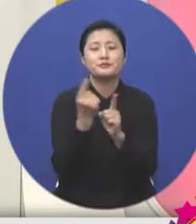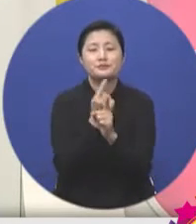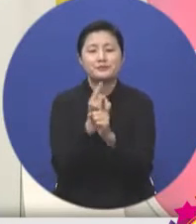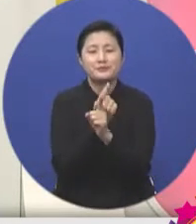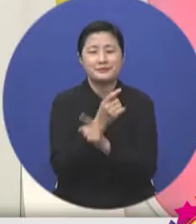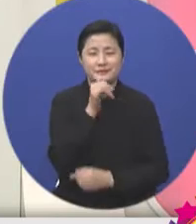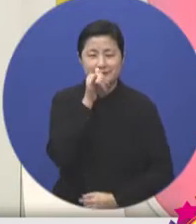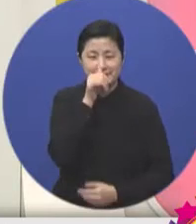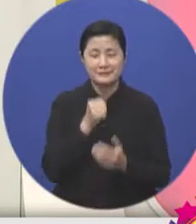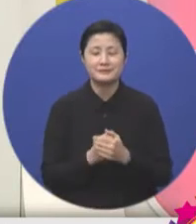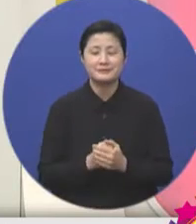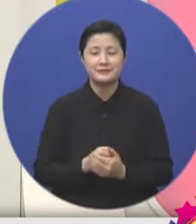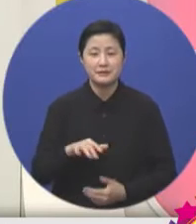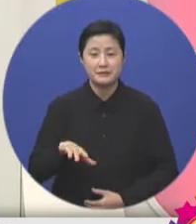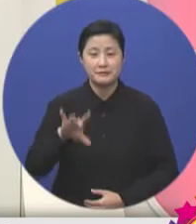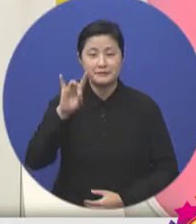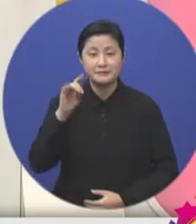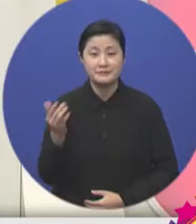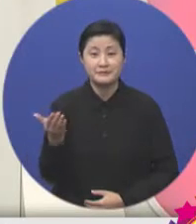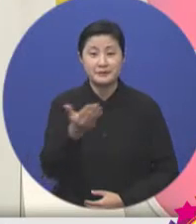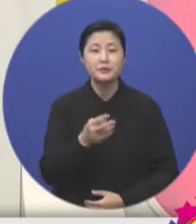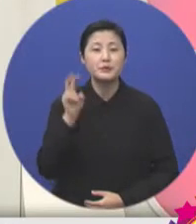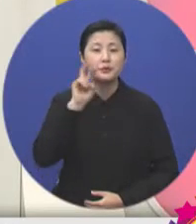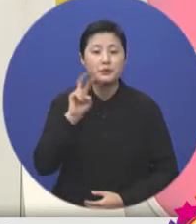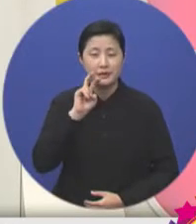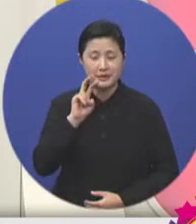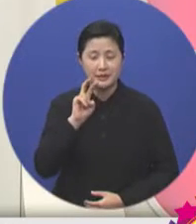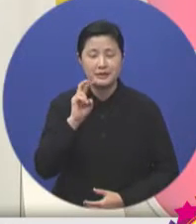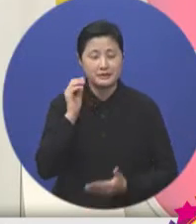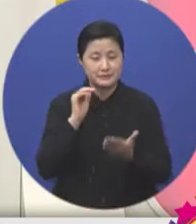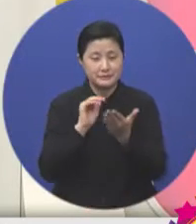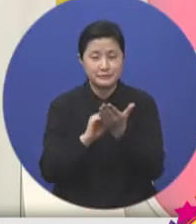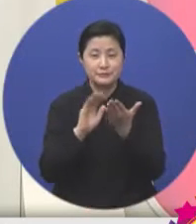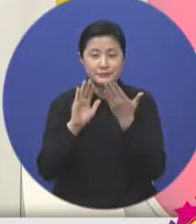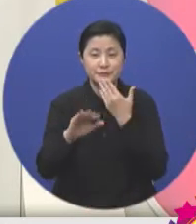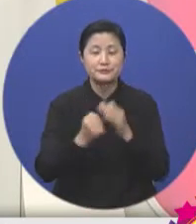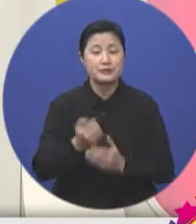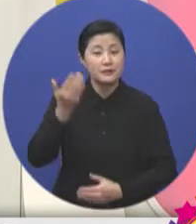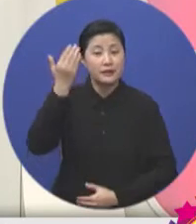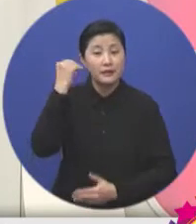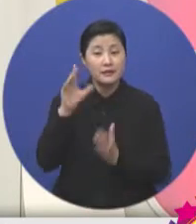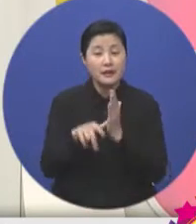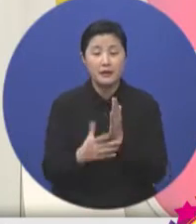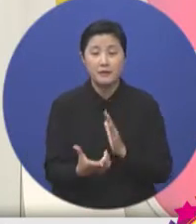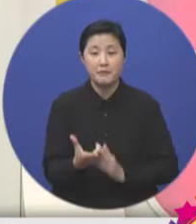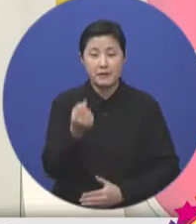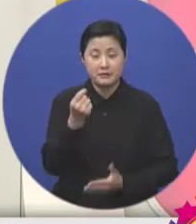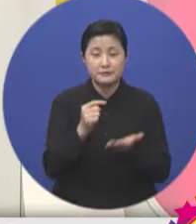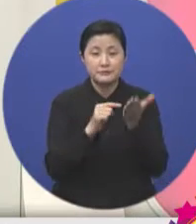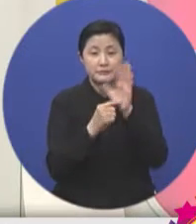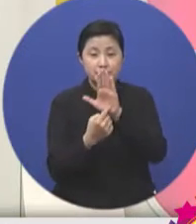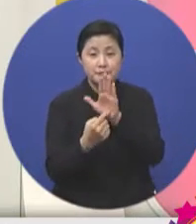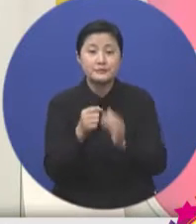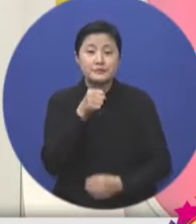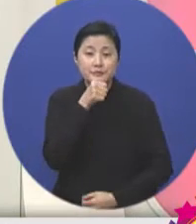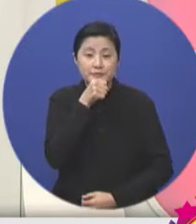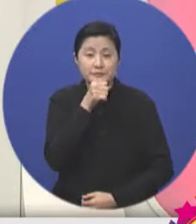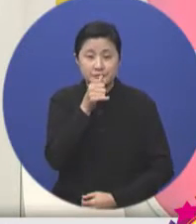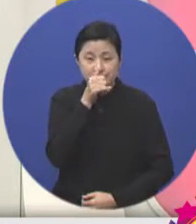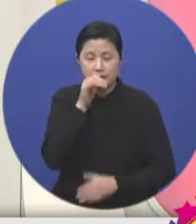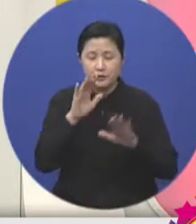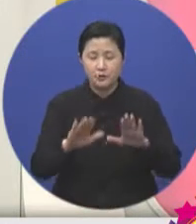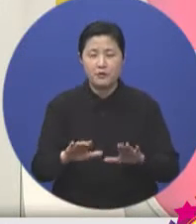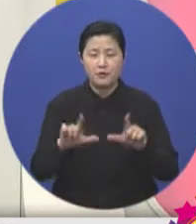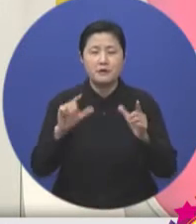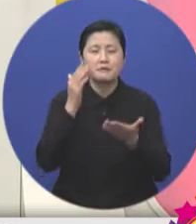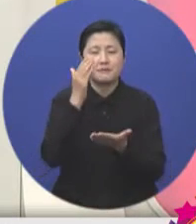되었는데요. 먼저 여러분들의 노래를 부르신 후에. 예전에는 바로 점수 공개가 있었잖아요. 하지만